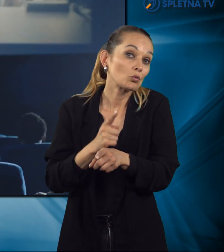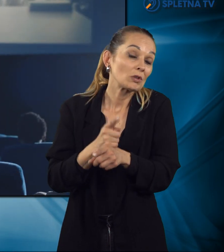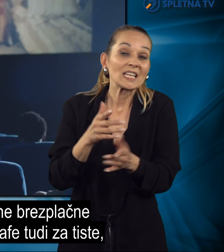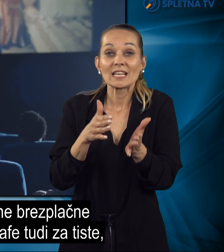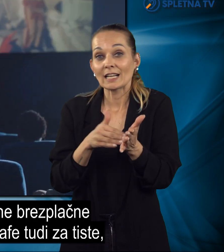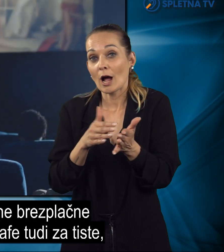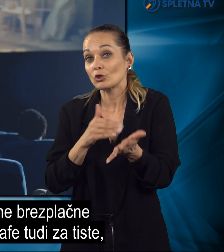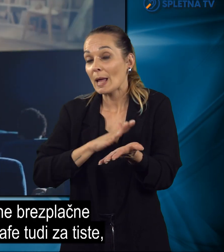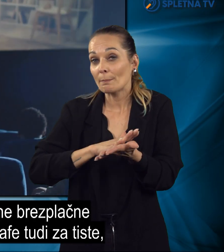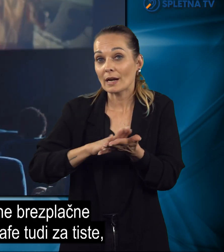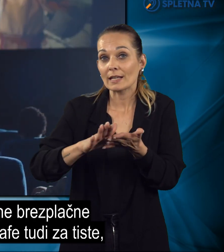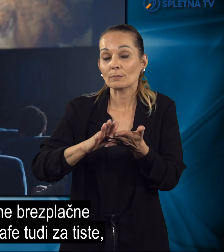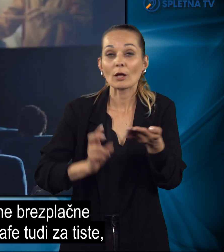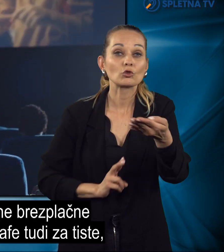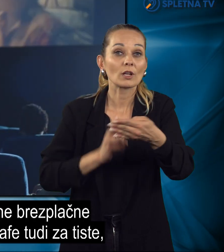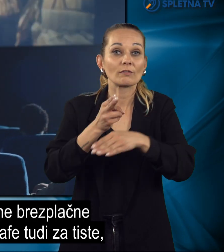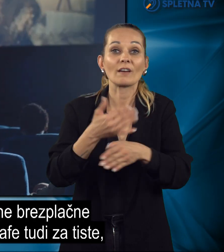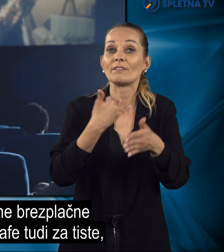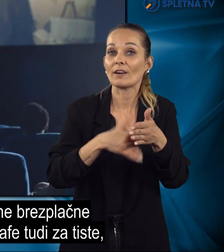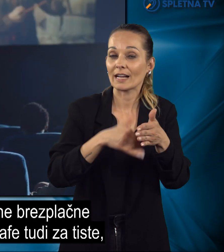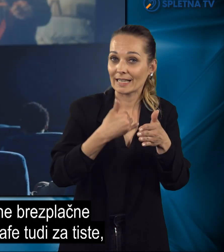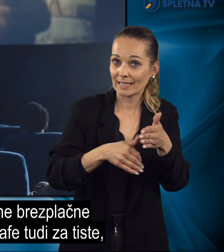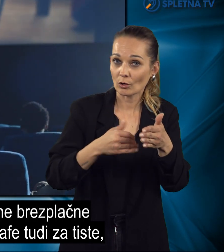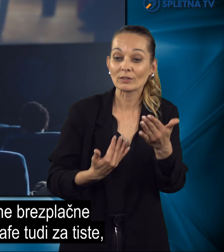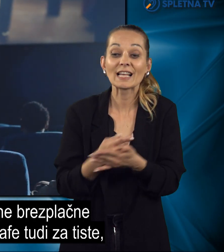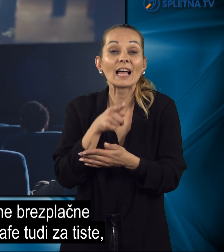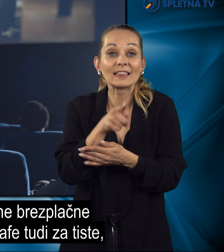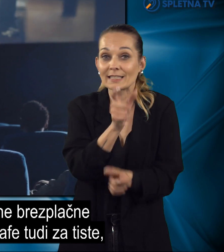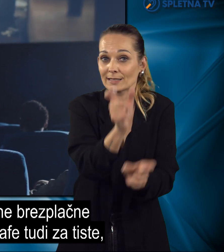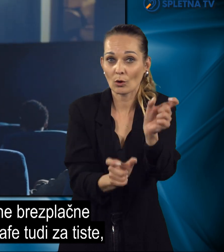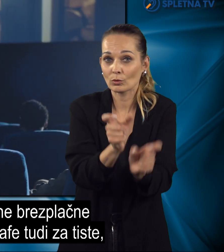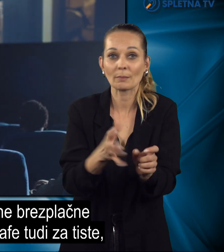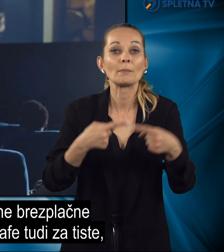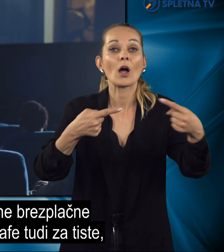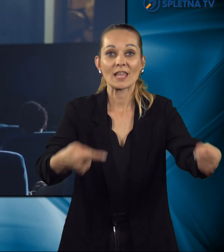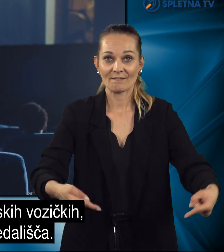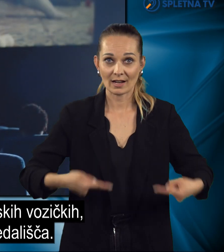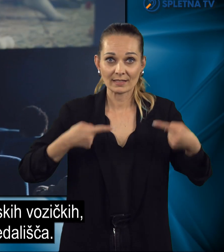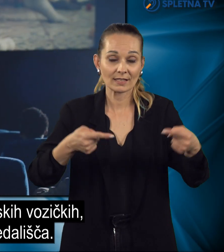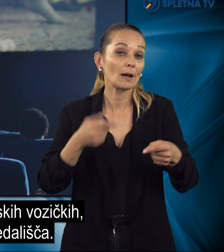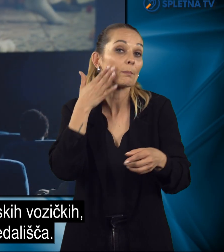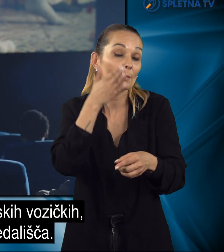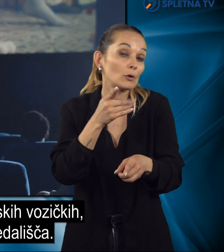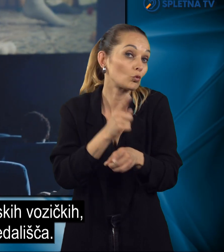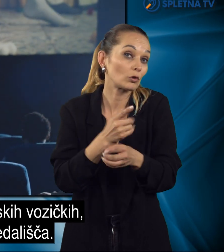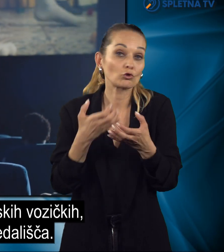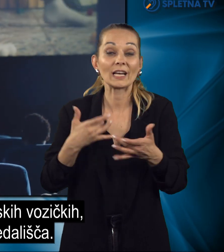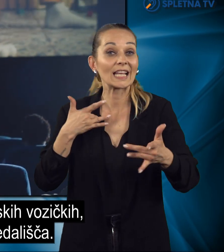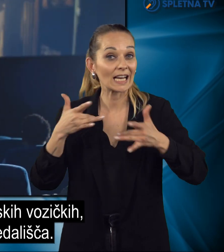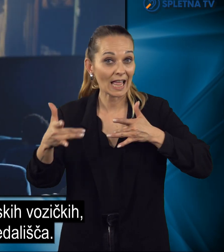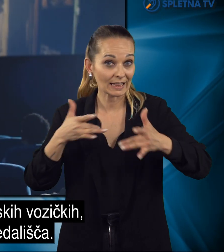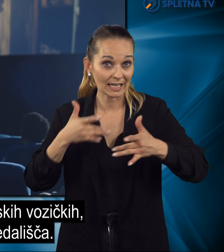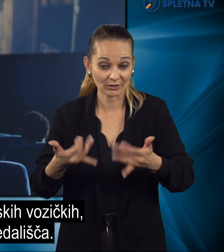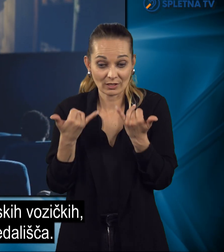Sloveniji, mogoče kakšne brezplačne vstope v kinematografe, tudi za tiste, ki niso na invalidskih vozičkih, tudi